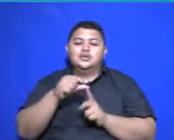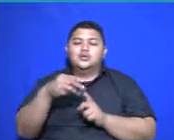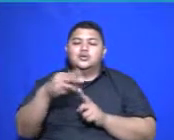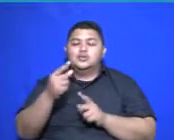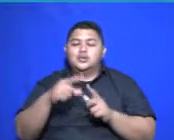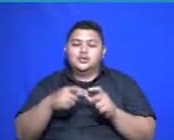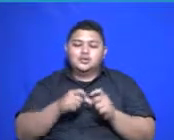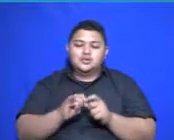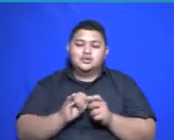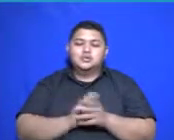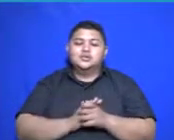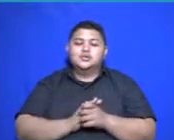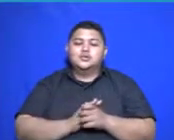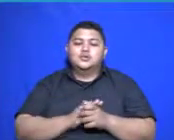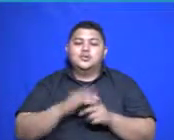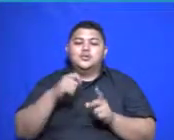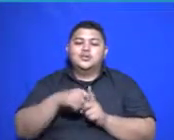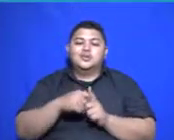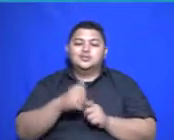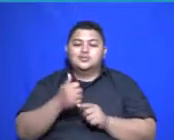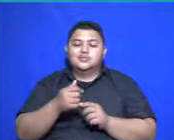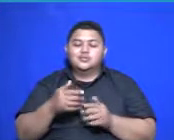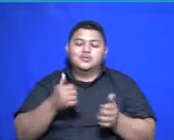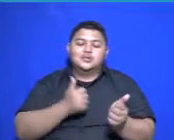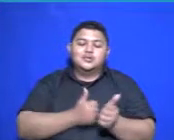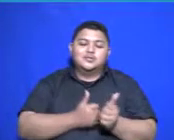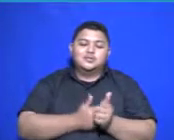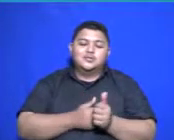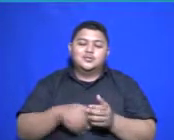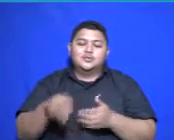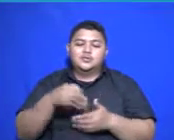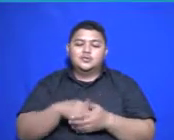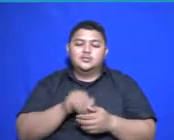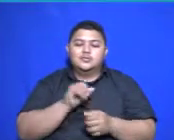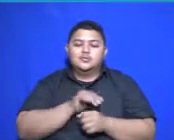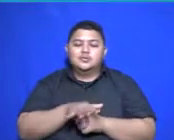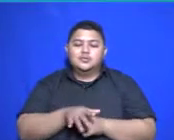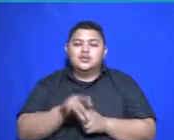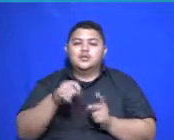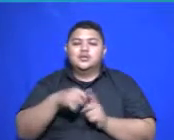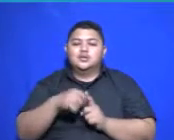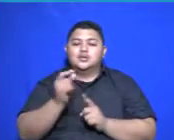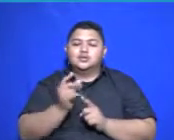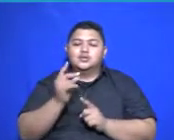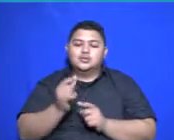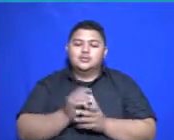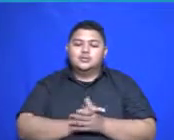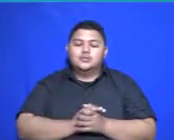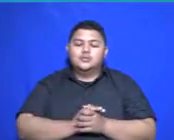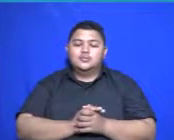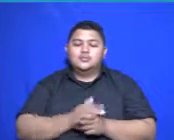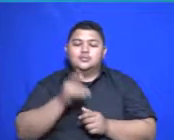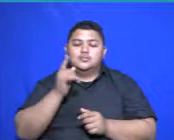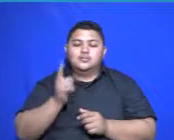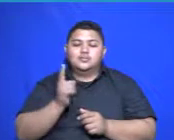kali koperasi bisa ikut di dalam menyalurkan kredit usaha rakyat itu. Karena